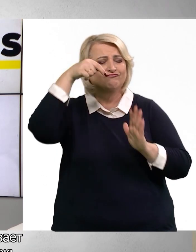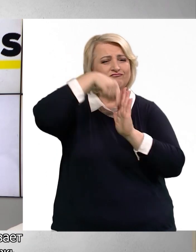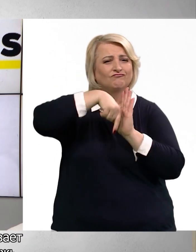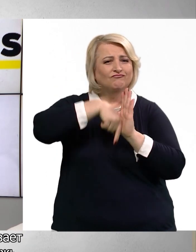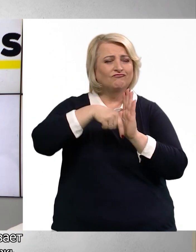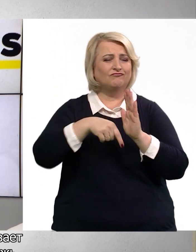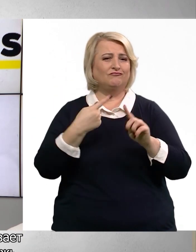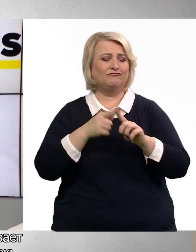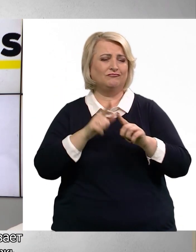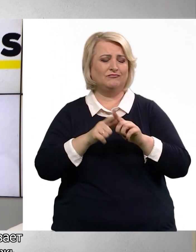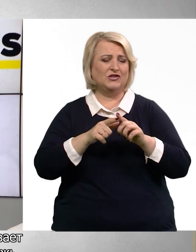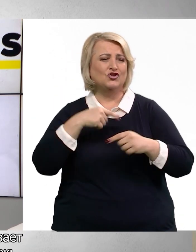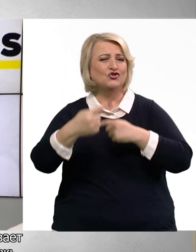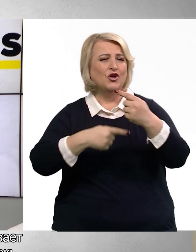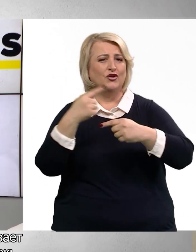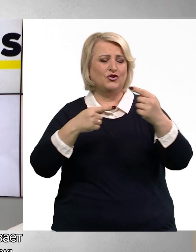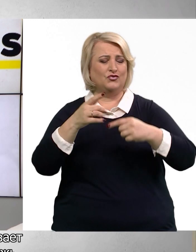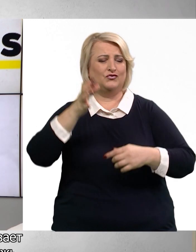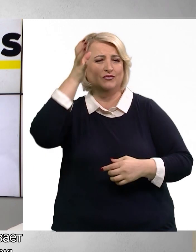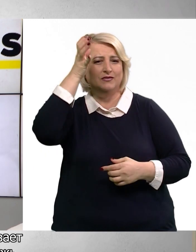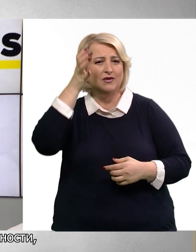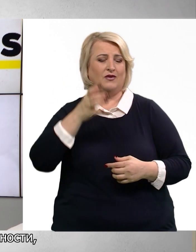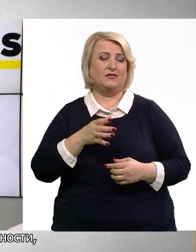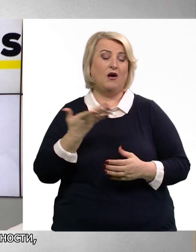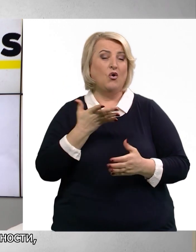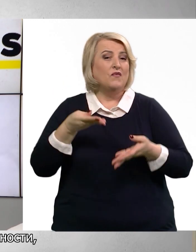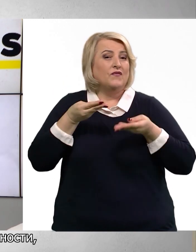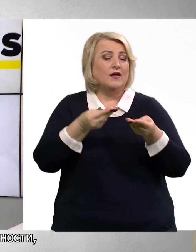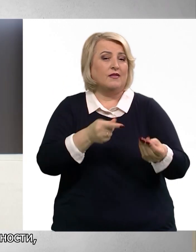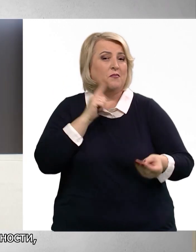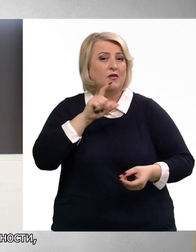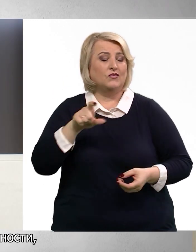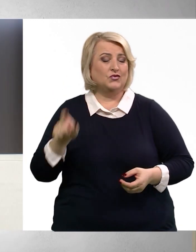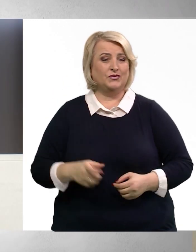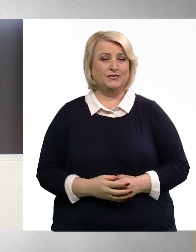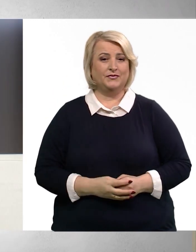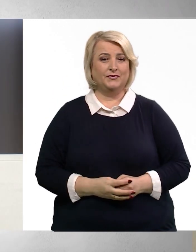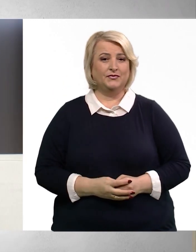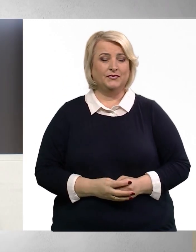este impactul acestei organizații asupra tinerilor, ținând cont de ce promovează.